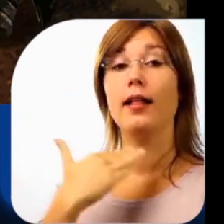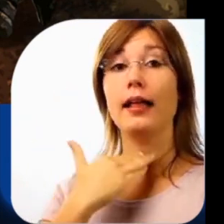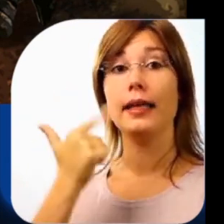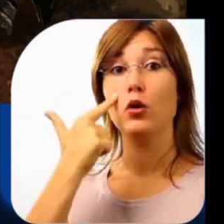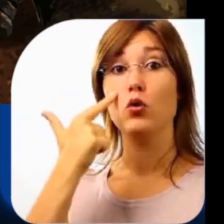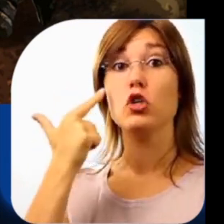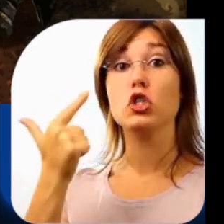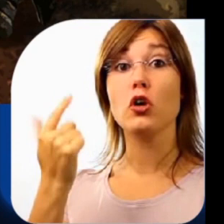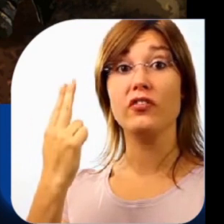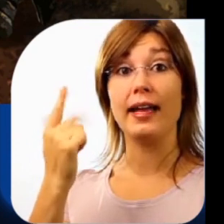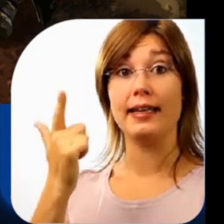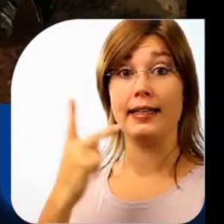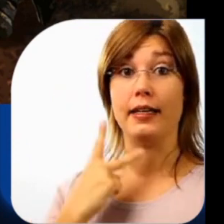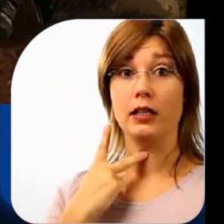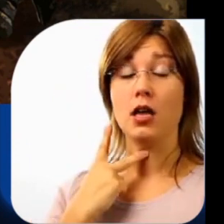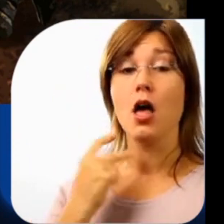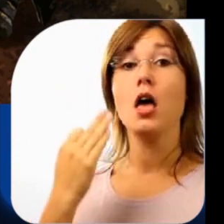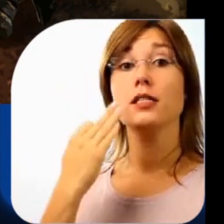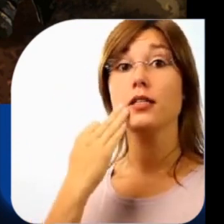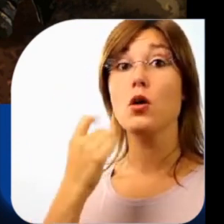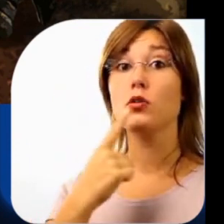vache et le chevalier